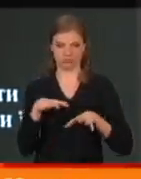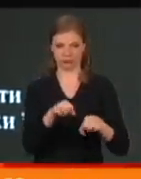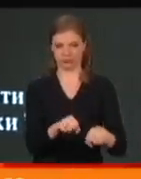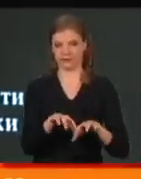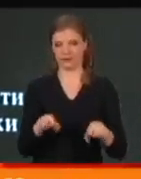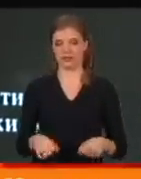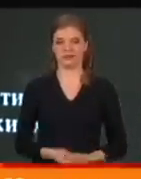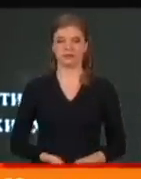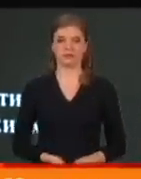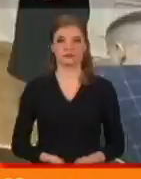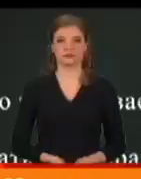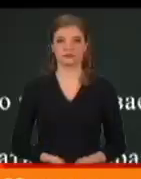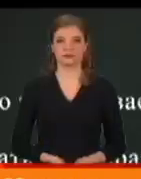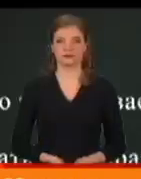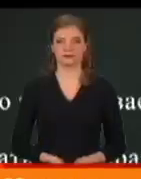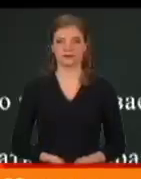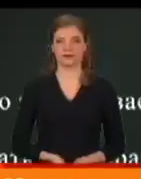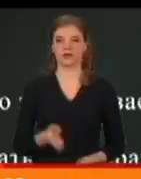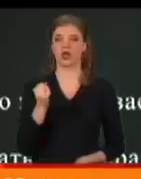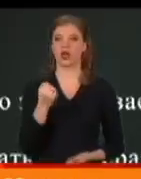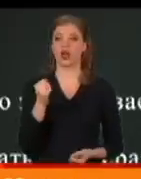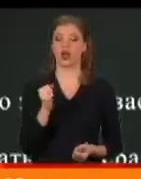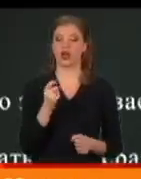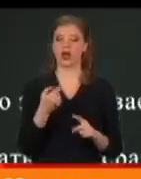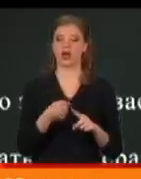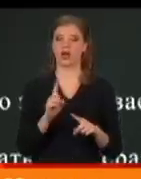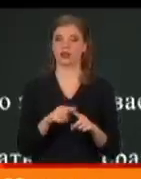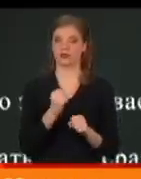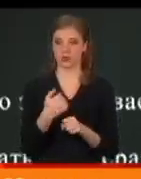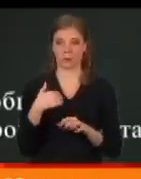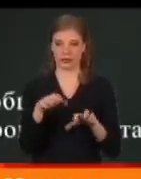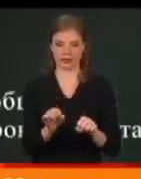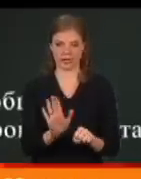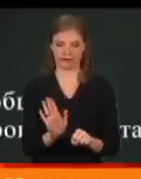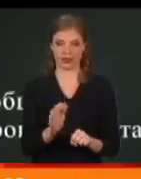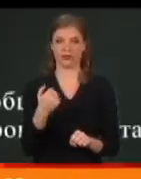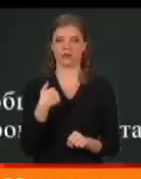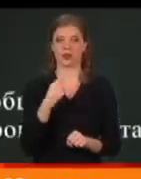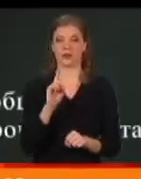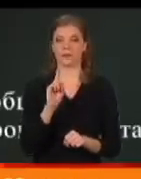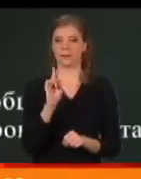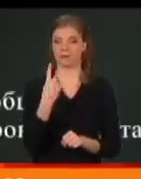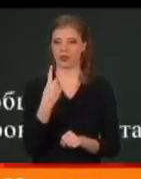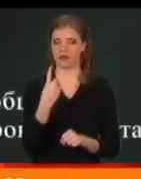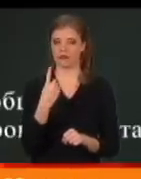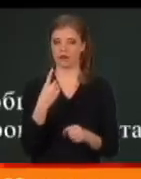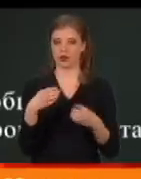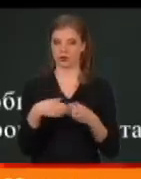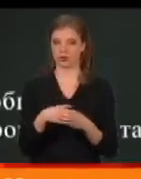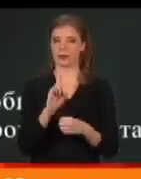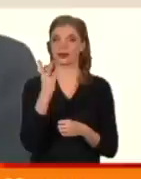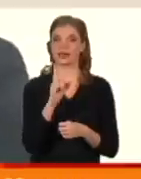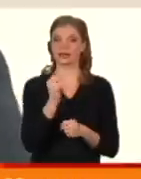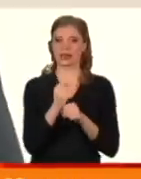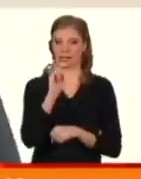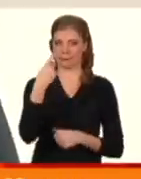протистояння. Ми це робимо вічі, але ми і захватили зразу. Треба перший крок. Срочно зробити перший